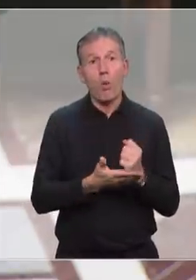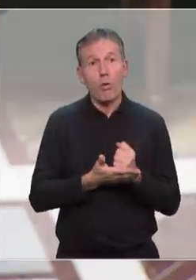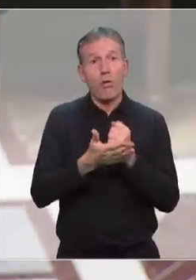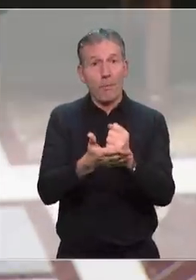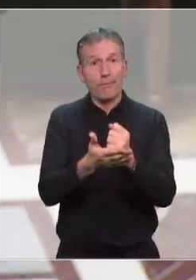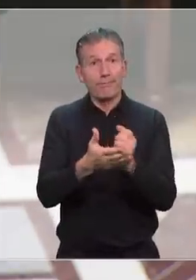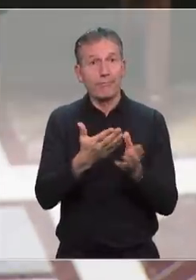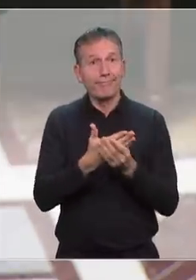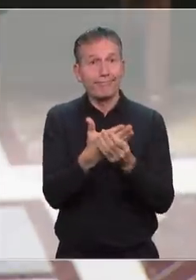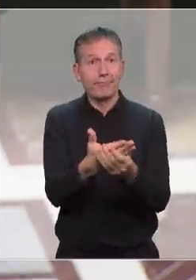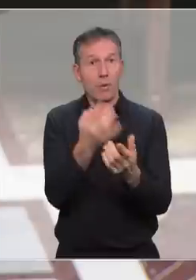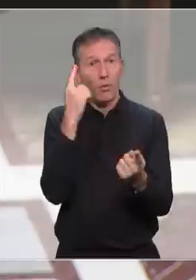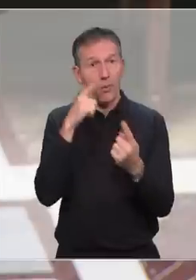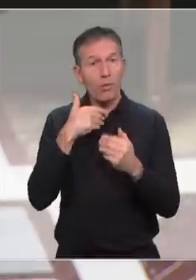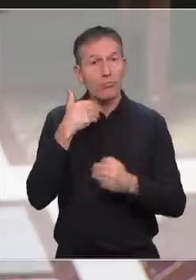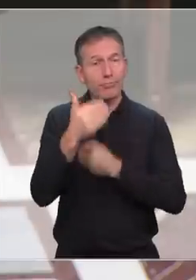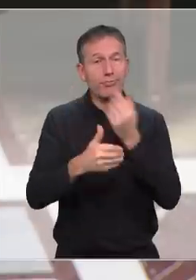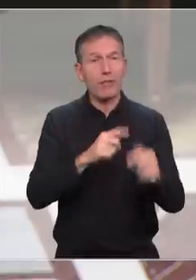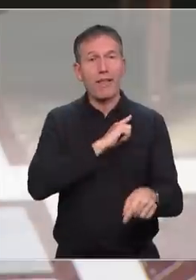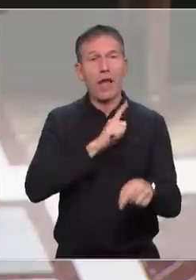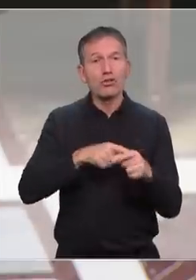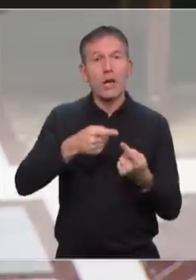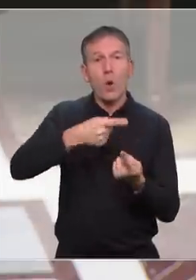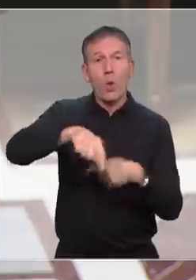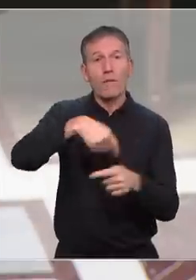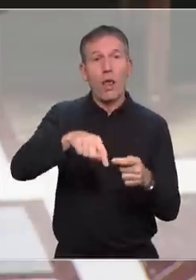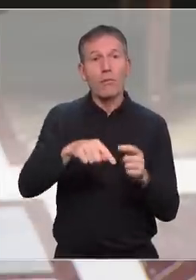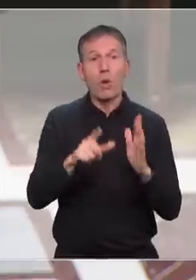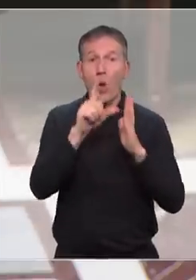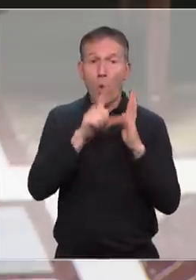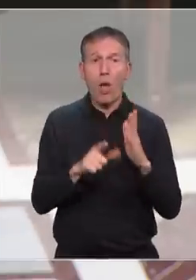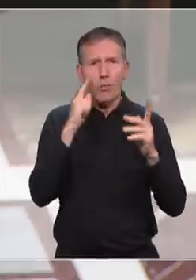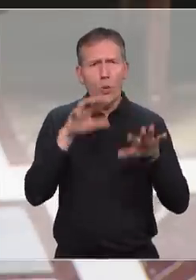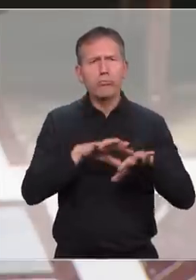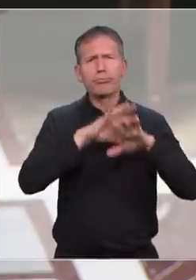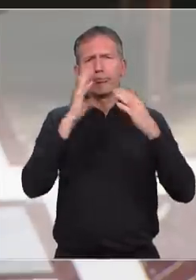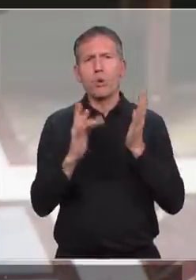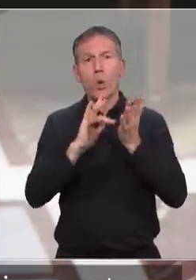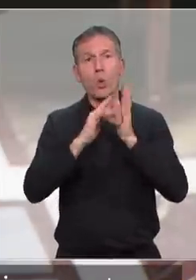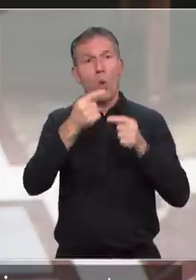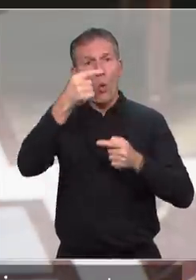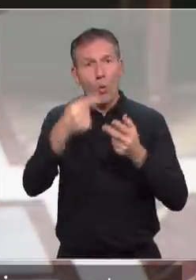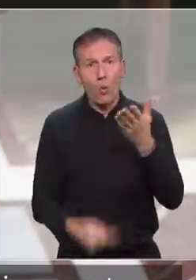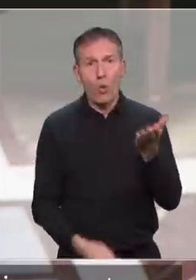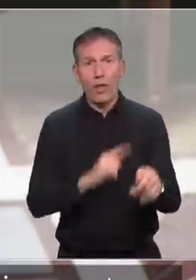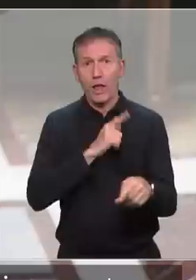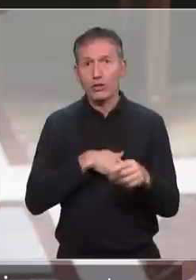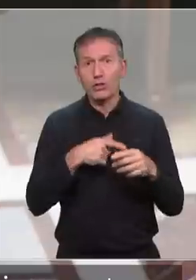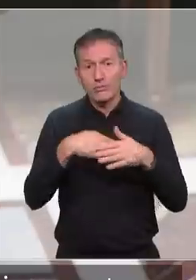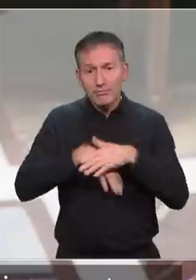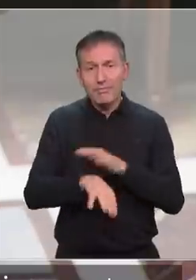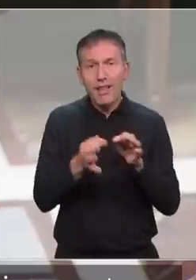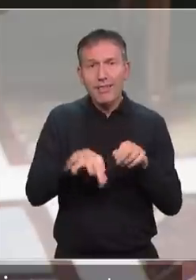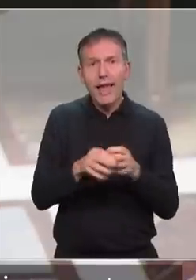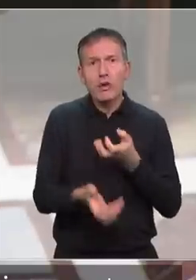moment pour l'accélération des énergies renouvelables, elle porte sur l'ensemble des énergies renouvelables. Elle porte sur la géothermie,